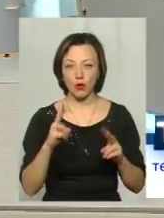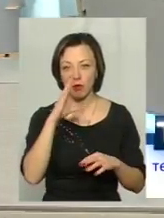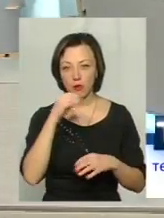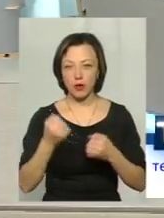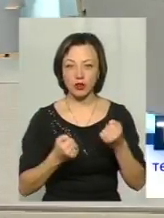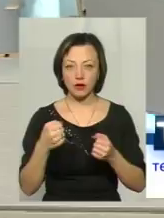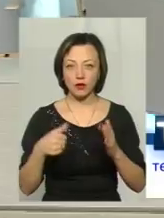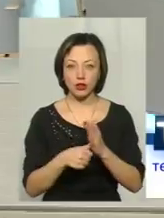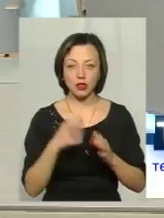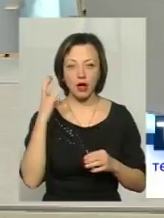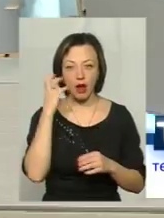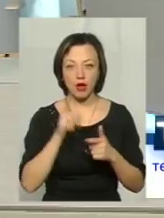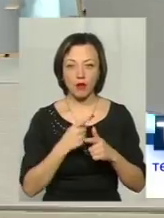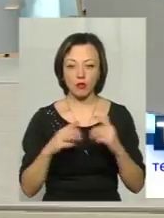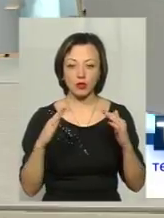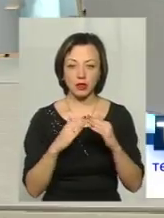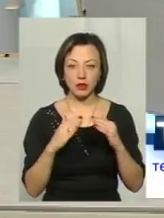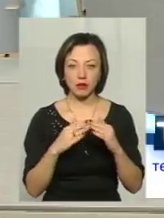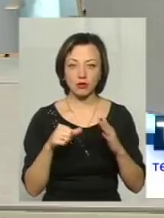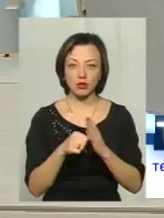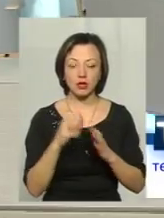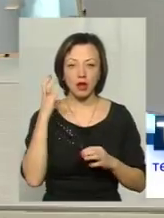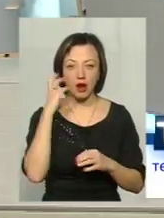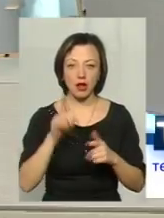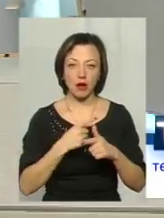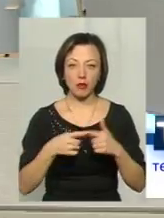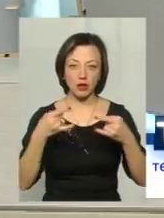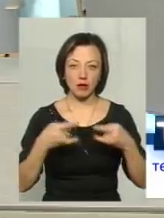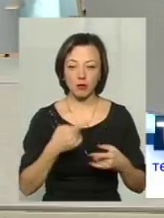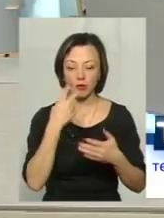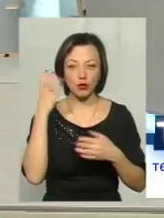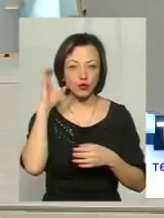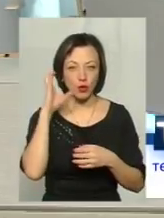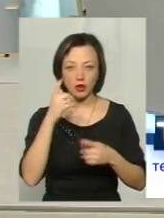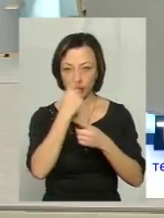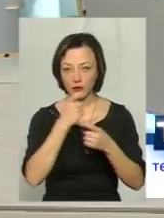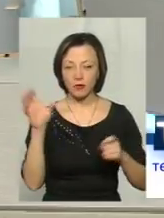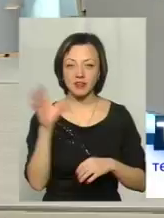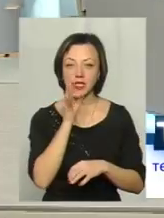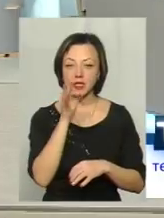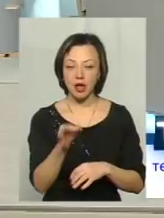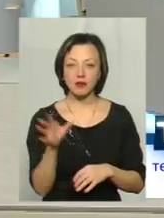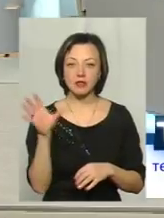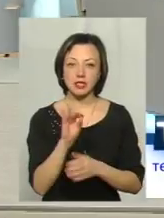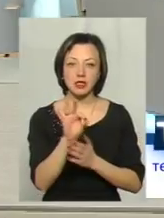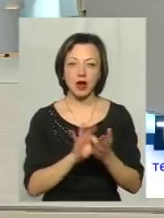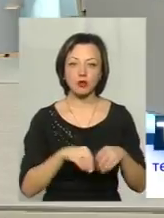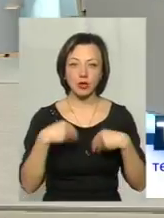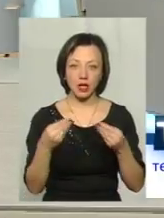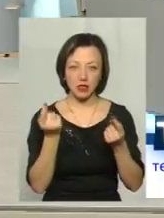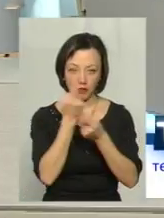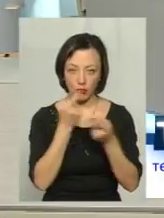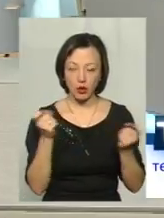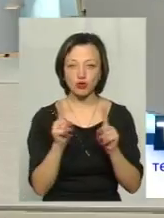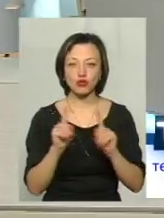машині, включити радіо, чи в будинку включити радіо, чи включити телебачення. І послухати повідомлення. Тоді там все буде сказано, всі зупиняються, що... всі зразу дається інформація,